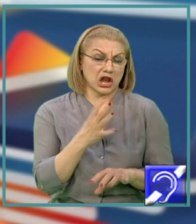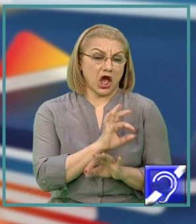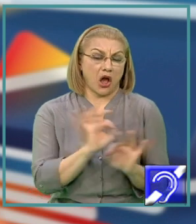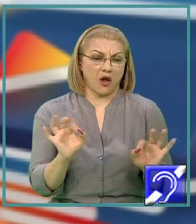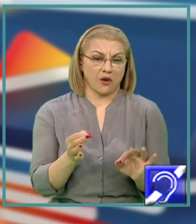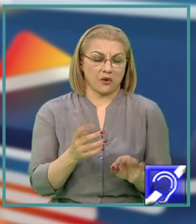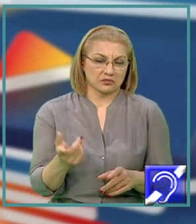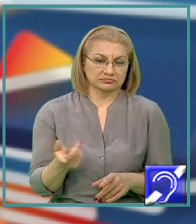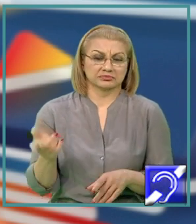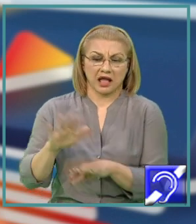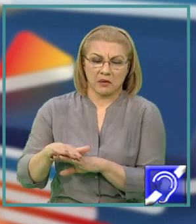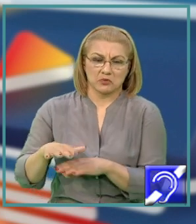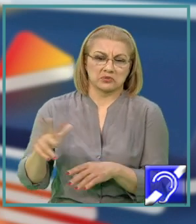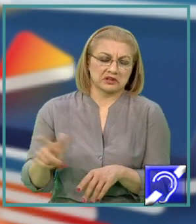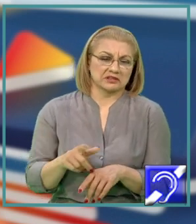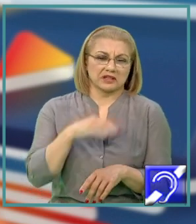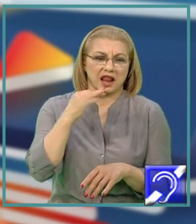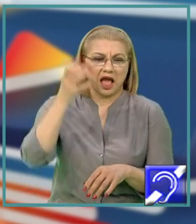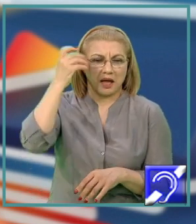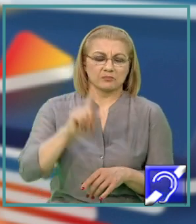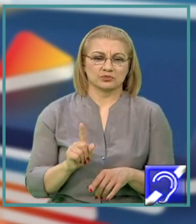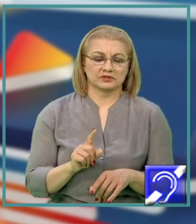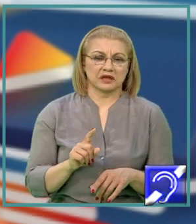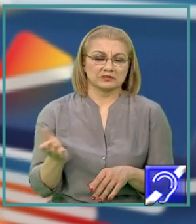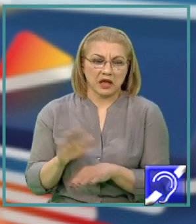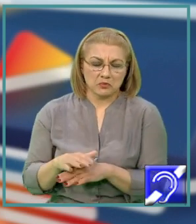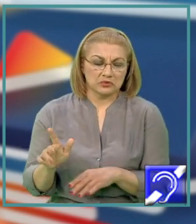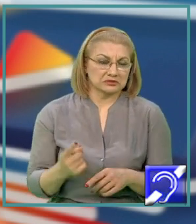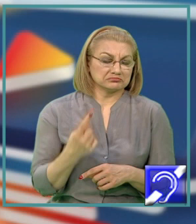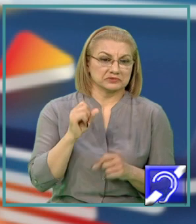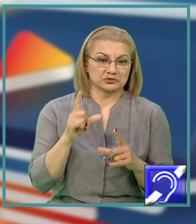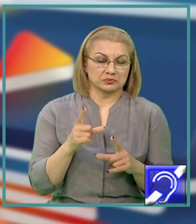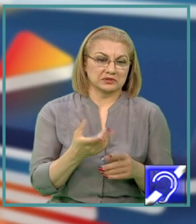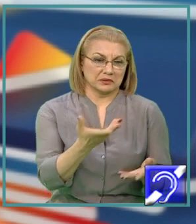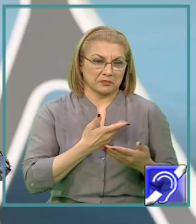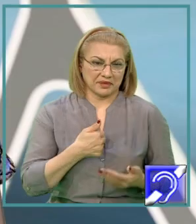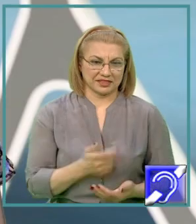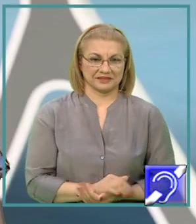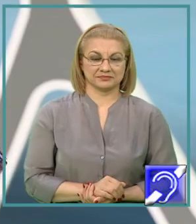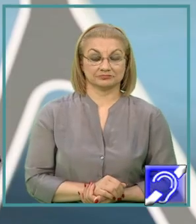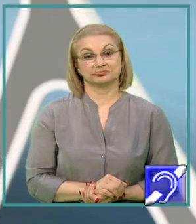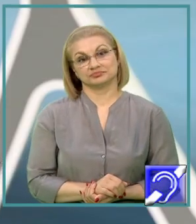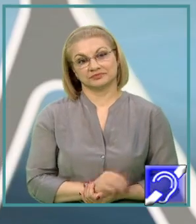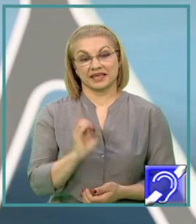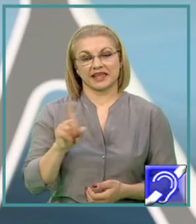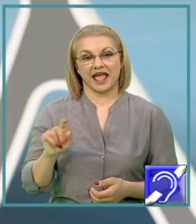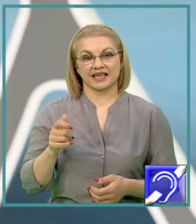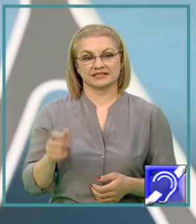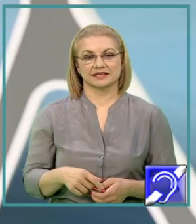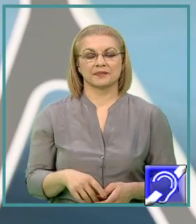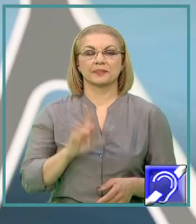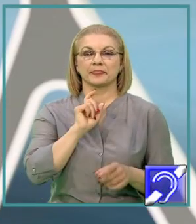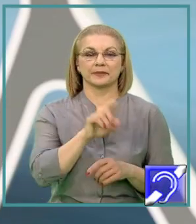n-a avut vreme să o poarte, că a murit prin surprindere. Chiriachița. Tiu,